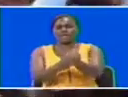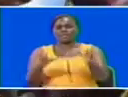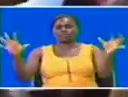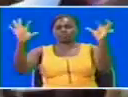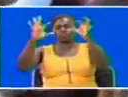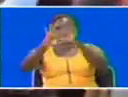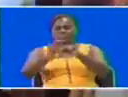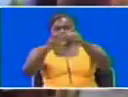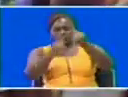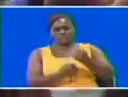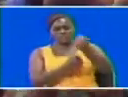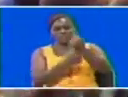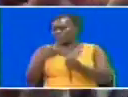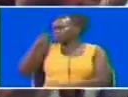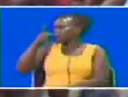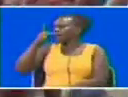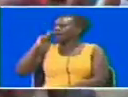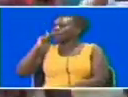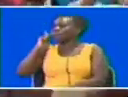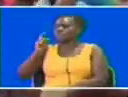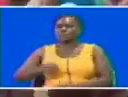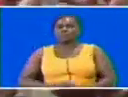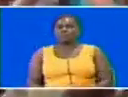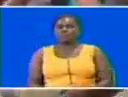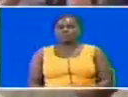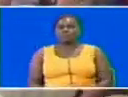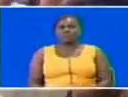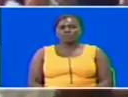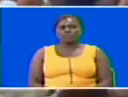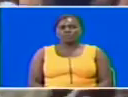kuungana kumuunga mkono Kalonzo Musyoka.